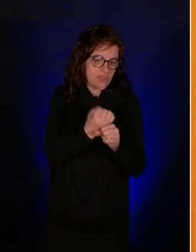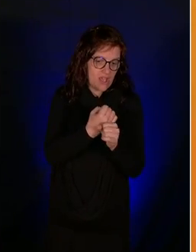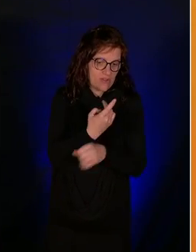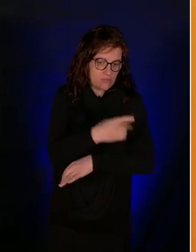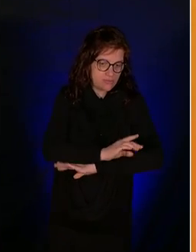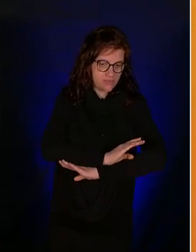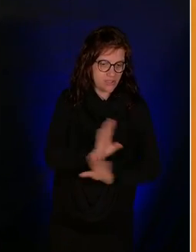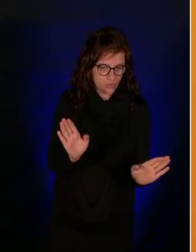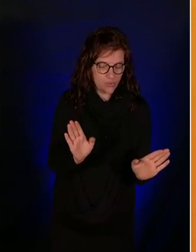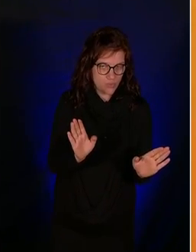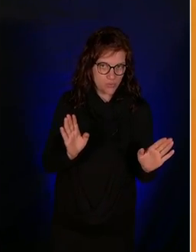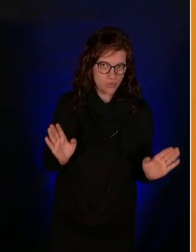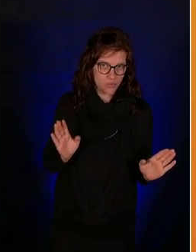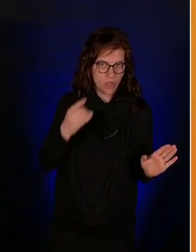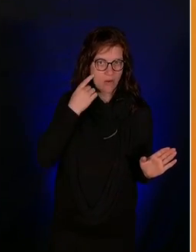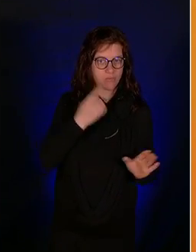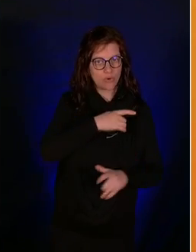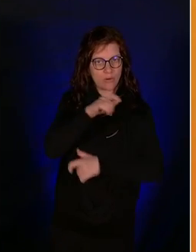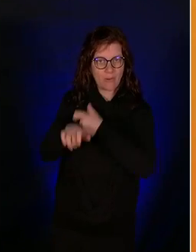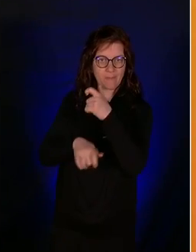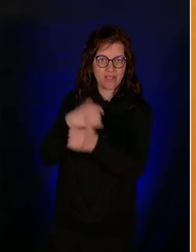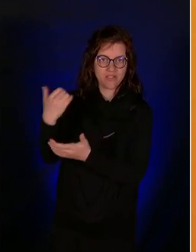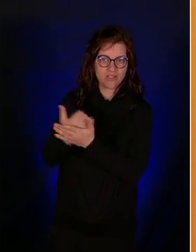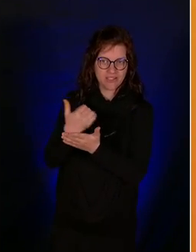au bénéfice des salariés,